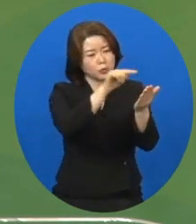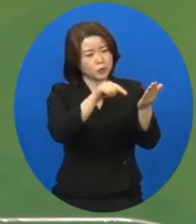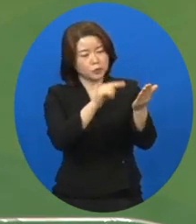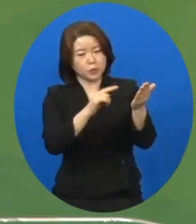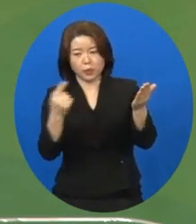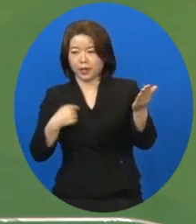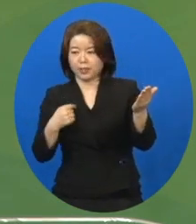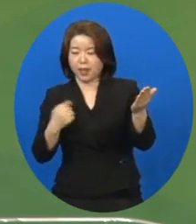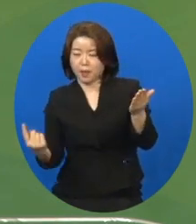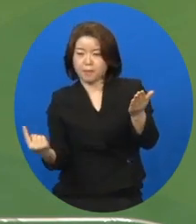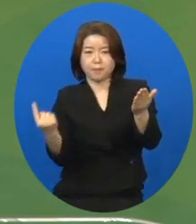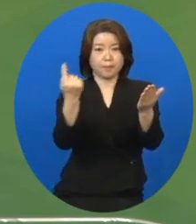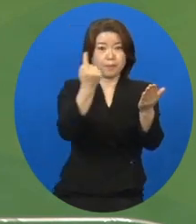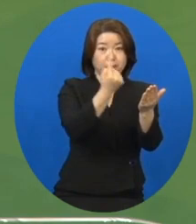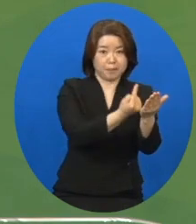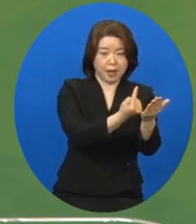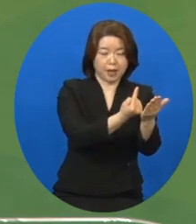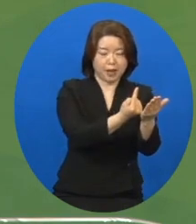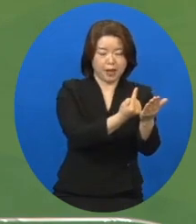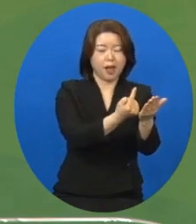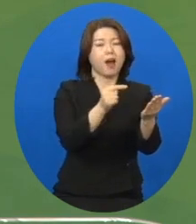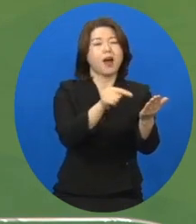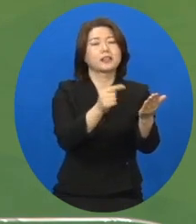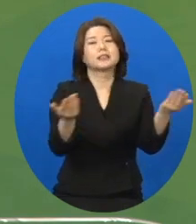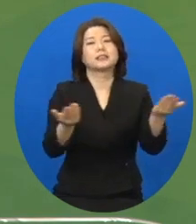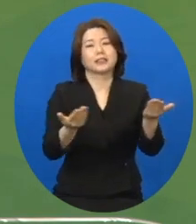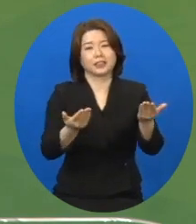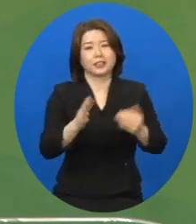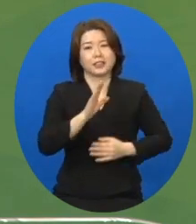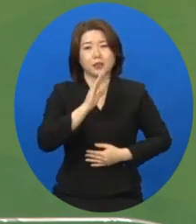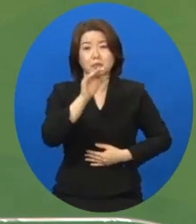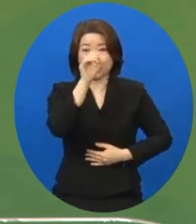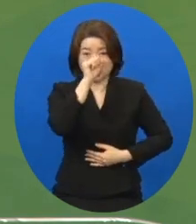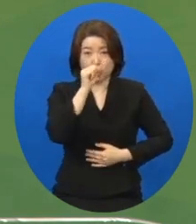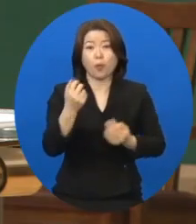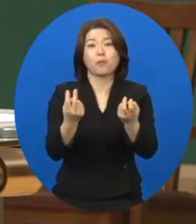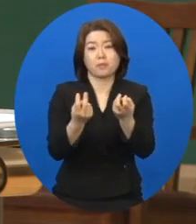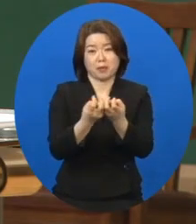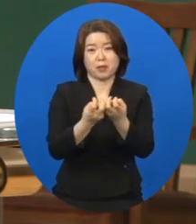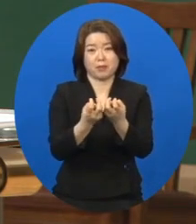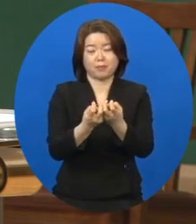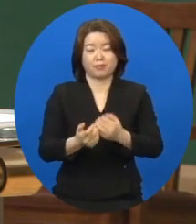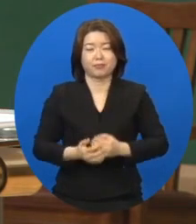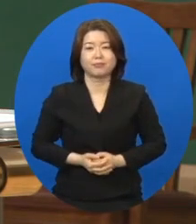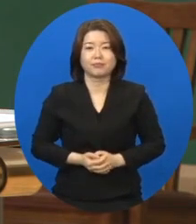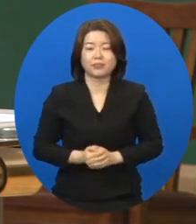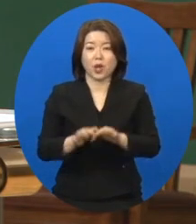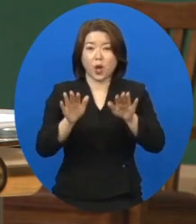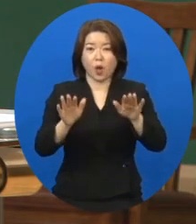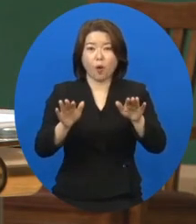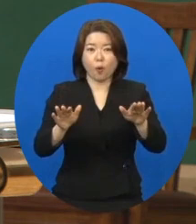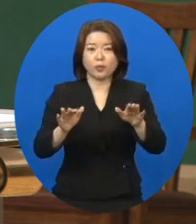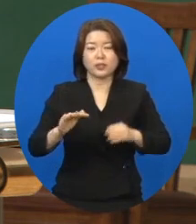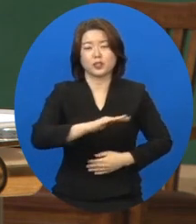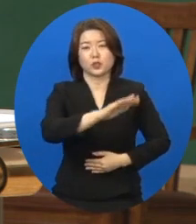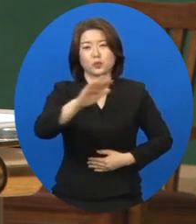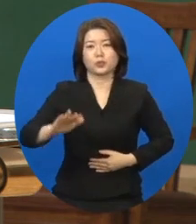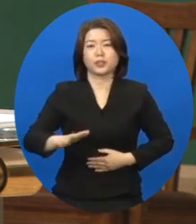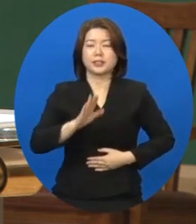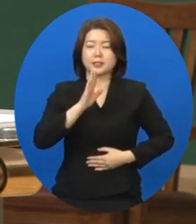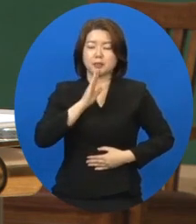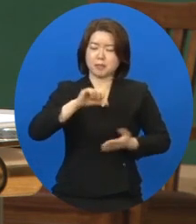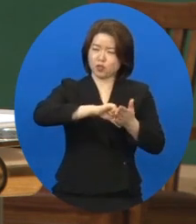있다는 생각을 하는 일이 참 좋은 방법입니다. 오늘 우리는 너무나